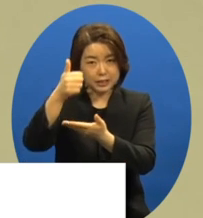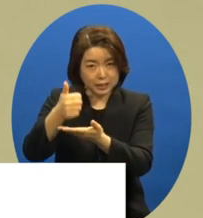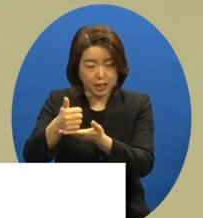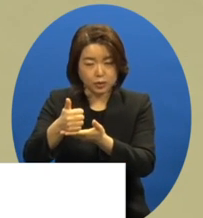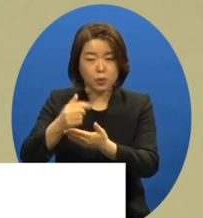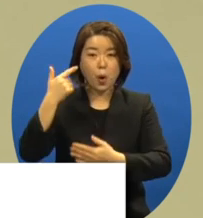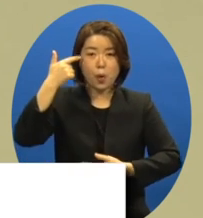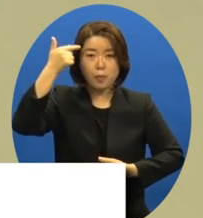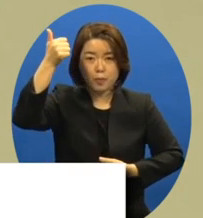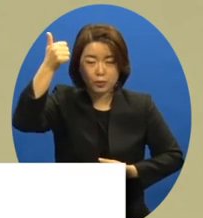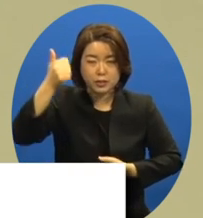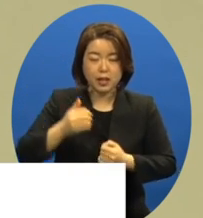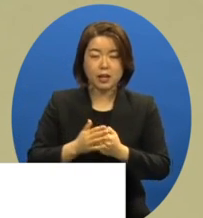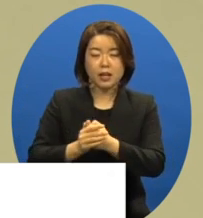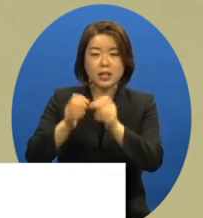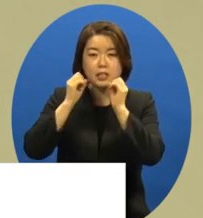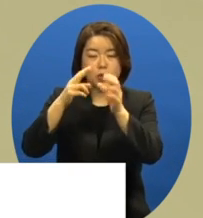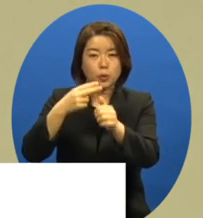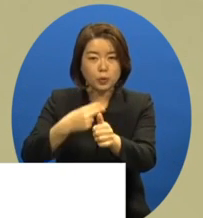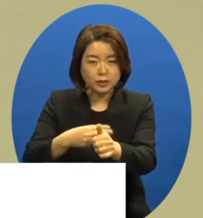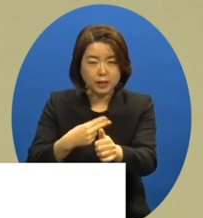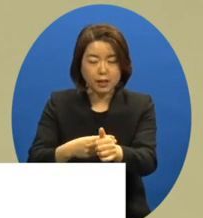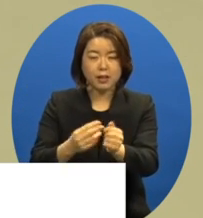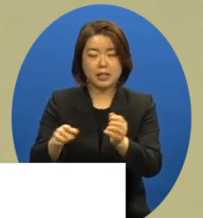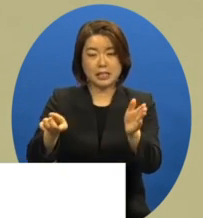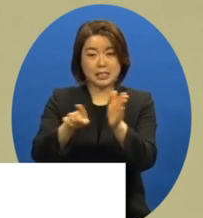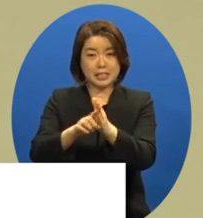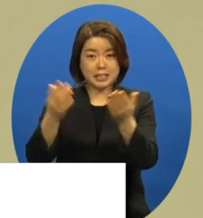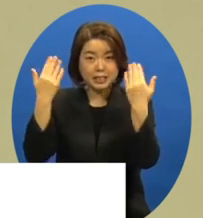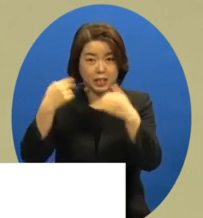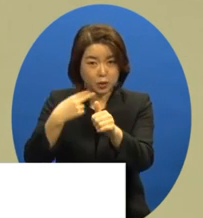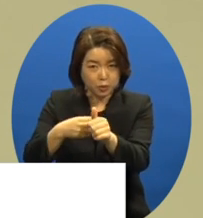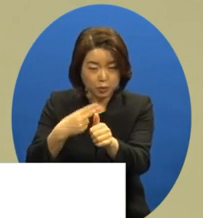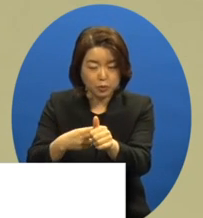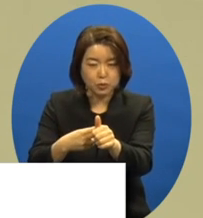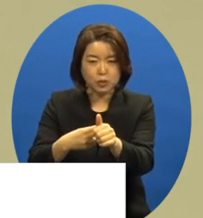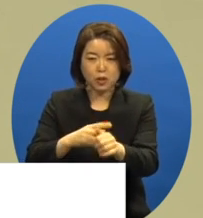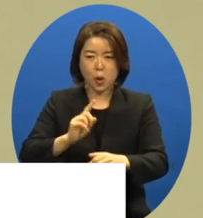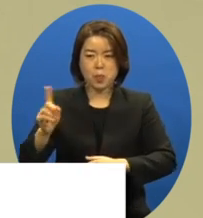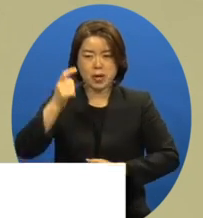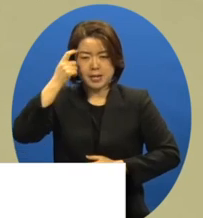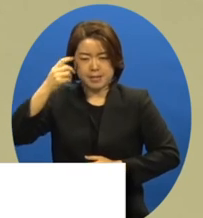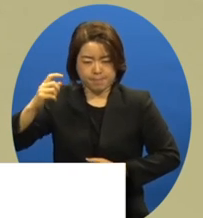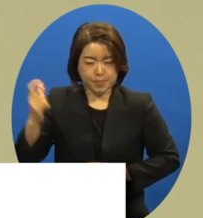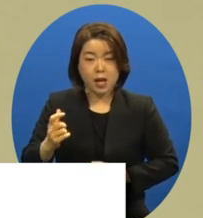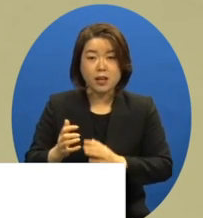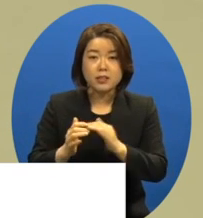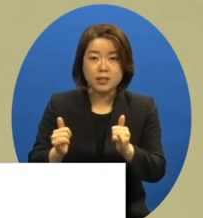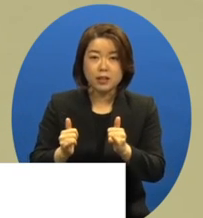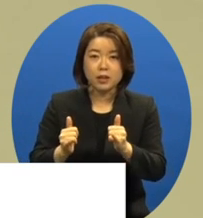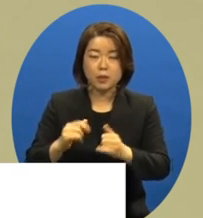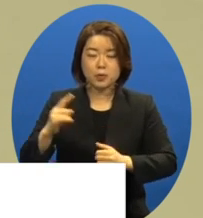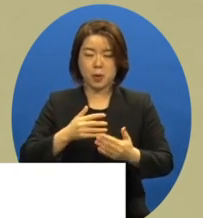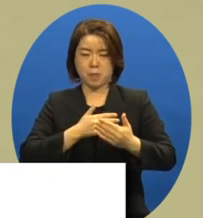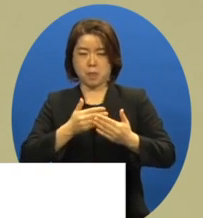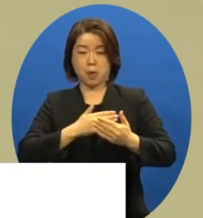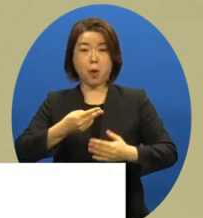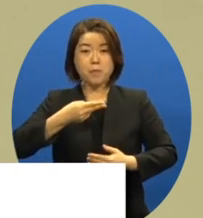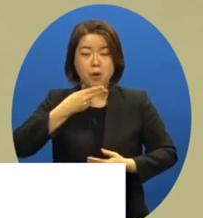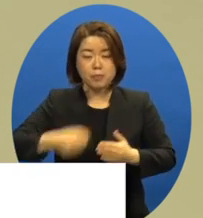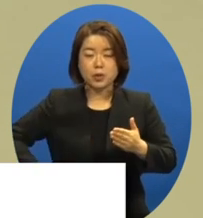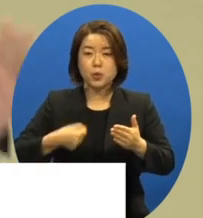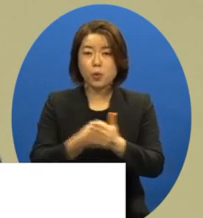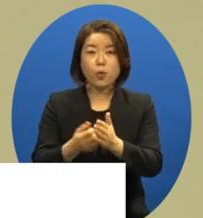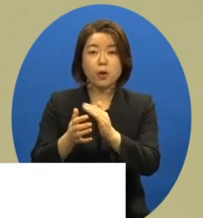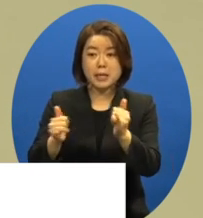또는 목사나 선교사나 신학교 교수나 무슨 의지가 강한 사람이나 뭐 겁이 없는 용감한